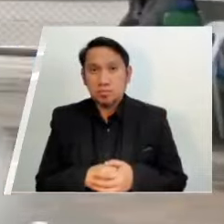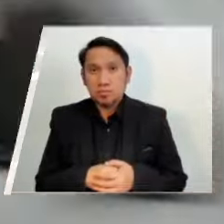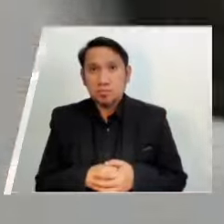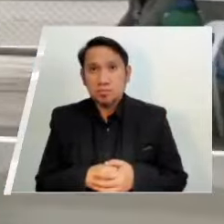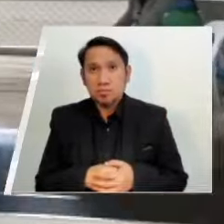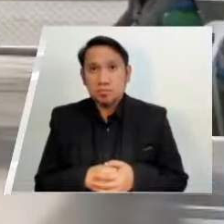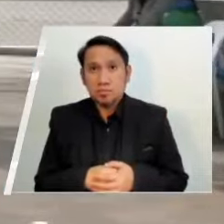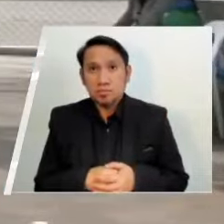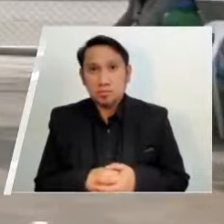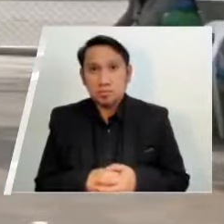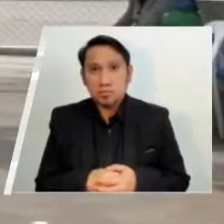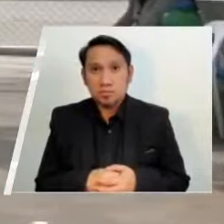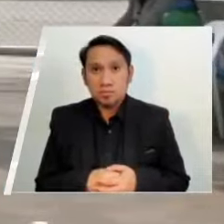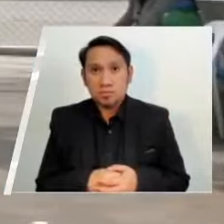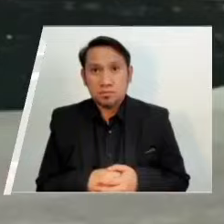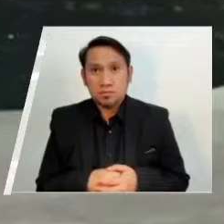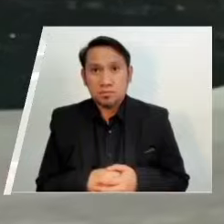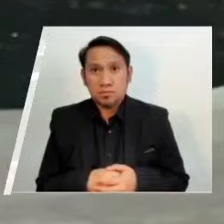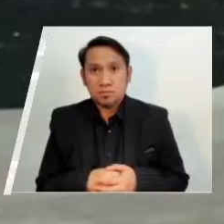barko.